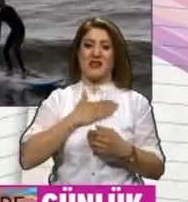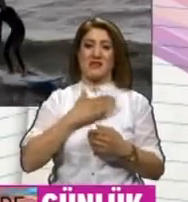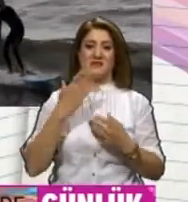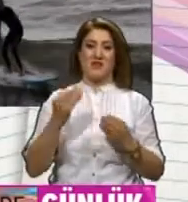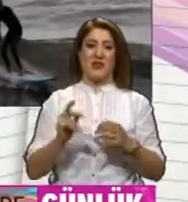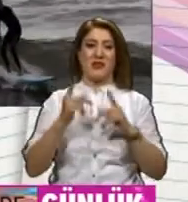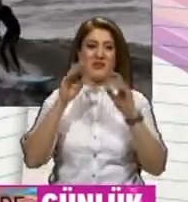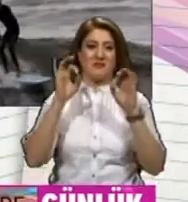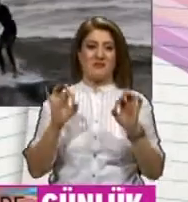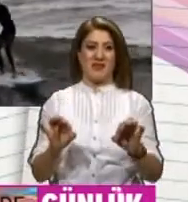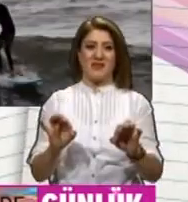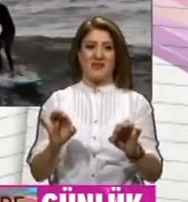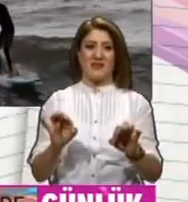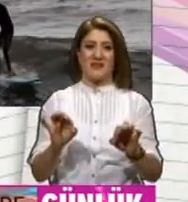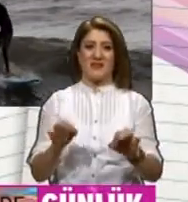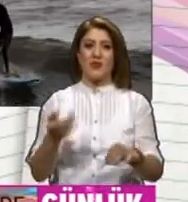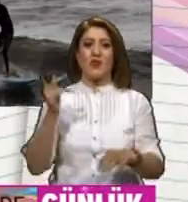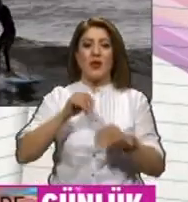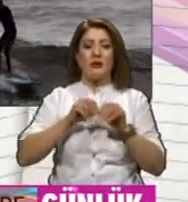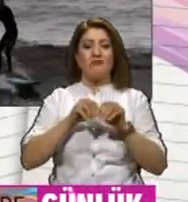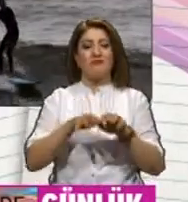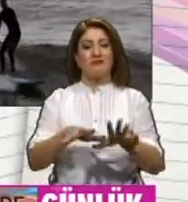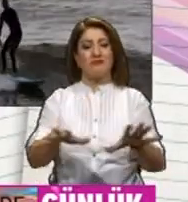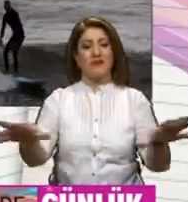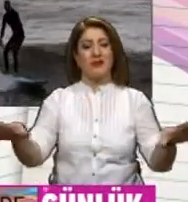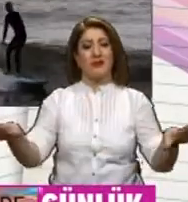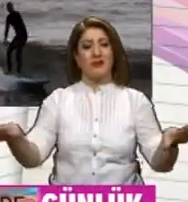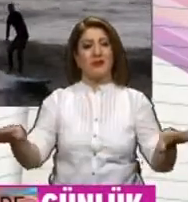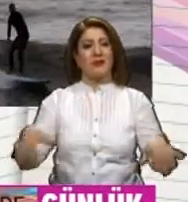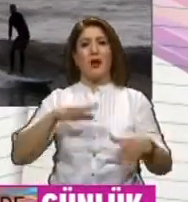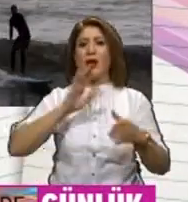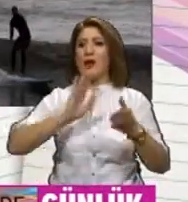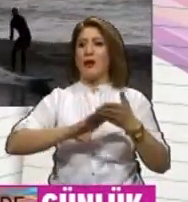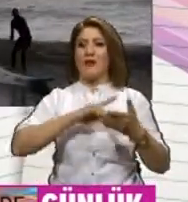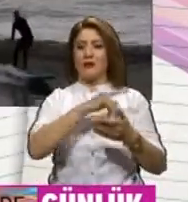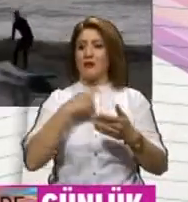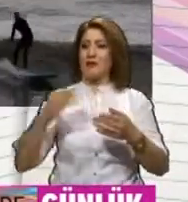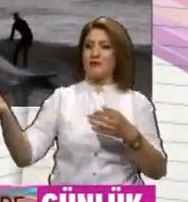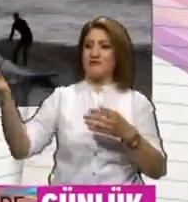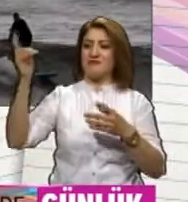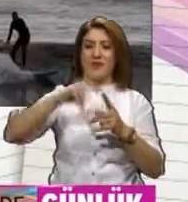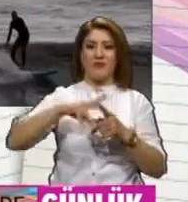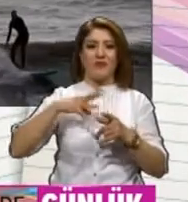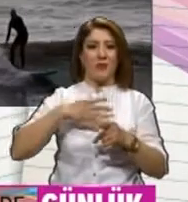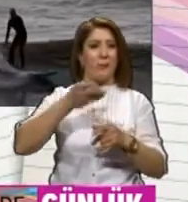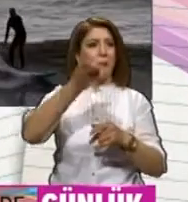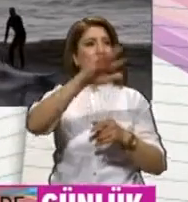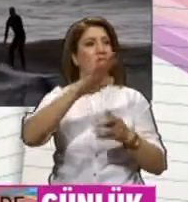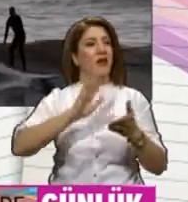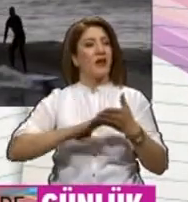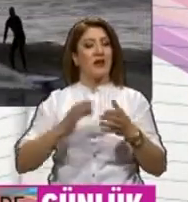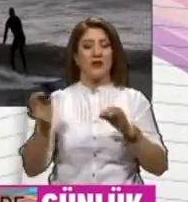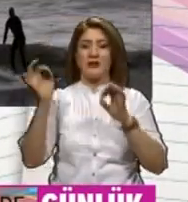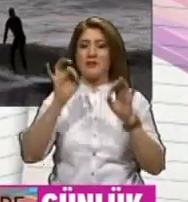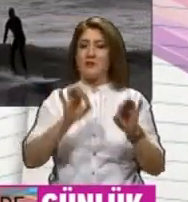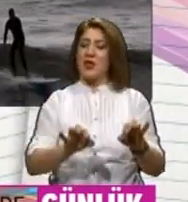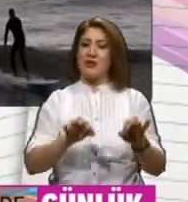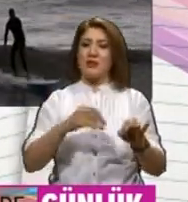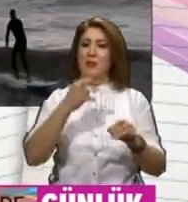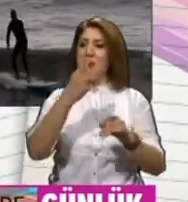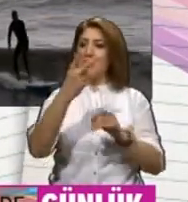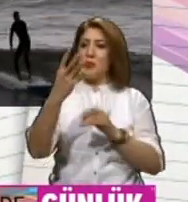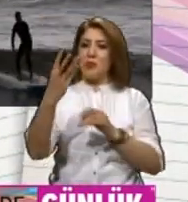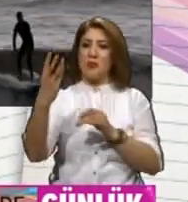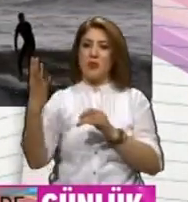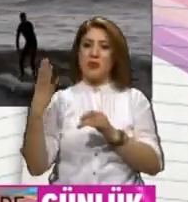şey. Öyle Alanya'ya yayıldı mı ondan sonra? 1-2-3 derken Hayri arkadaşımız başladı. Başka bir arkadaşımız vardı, o başladı. Derken